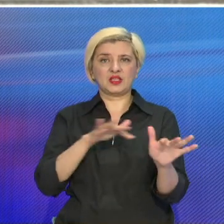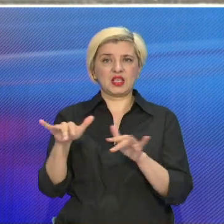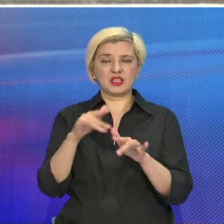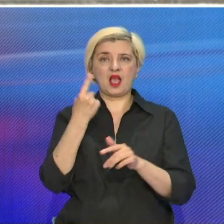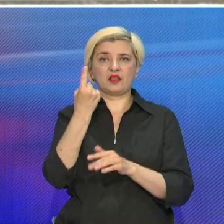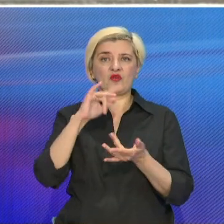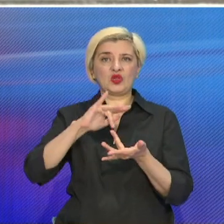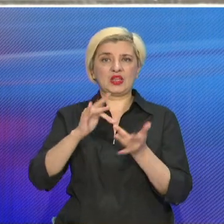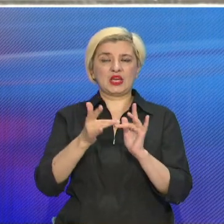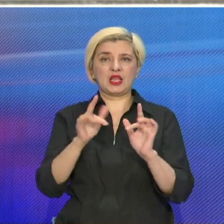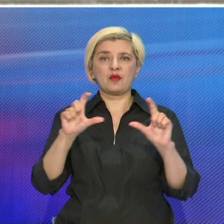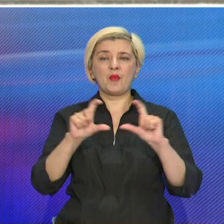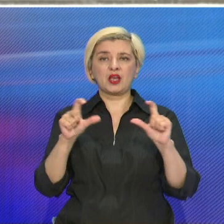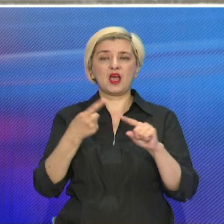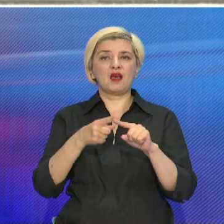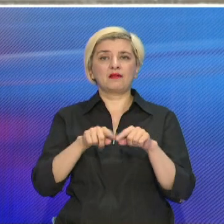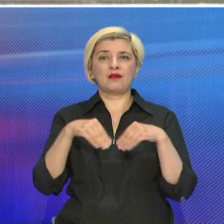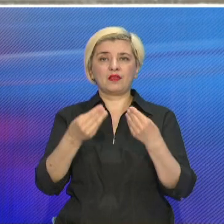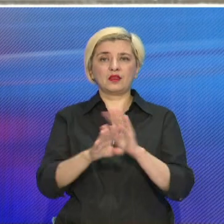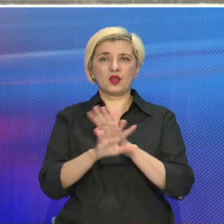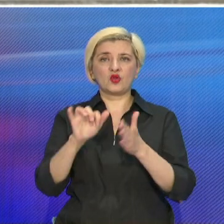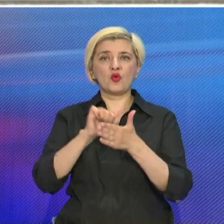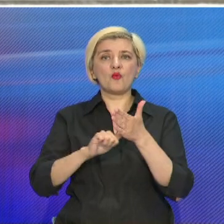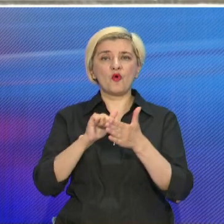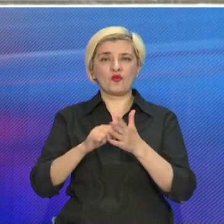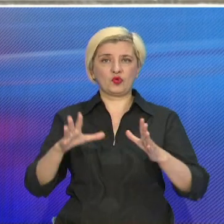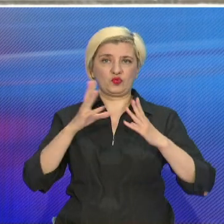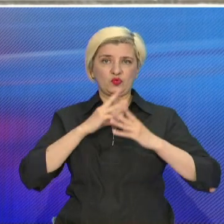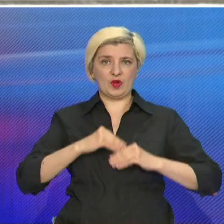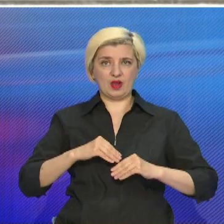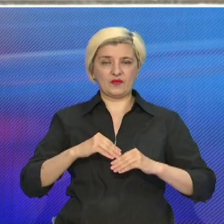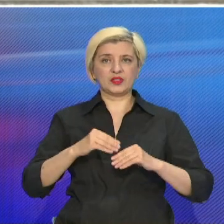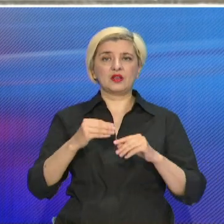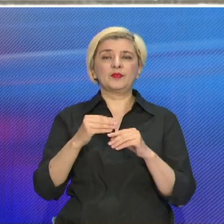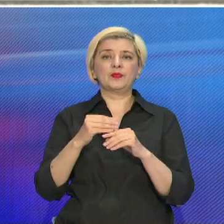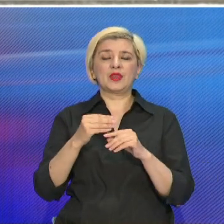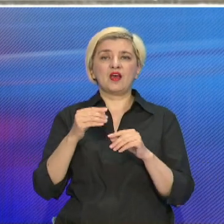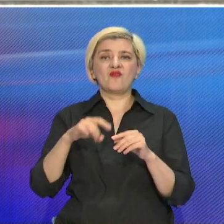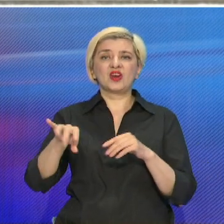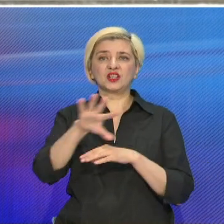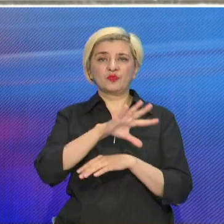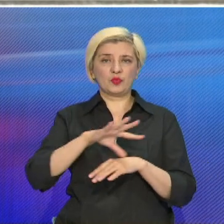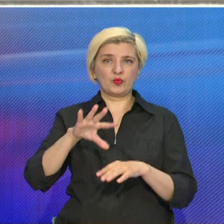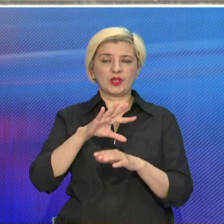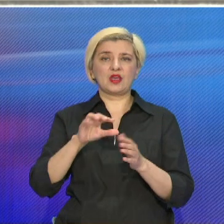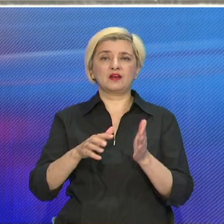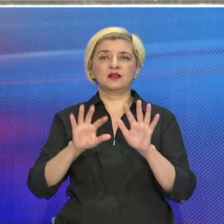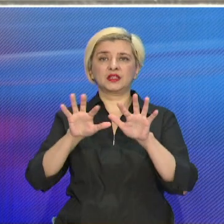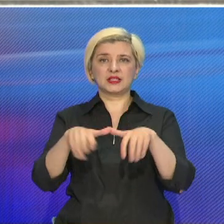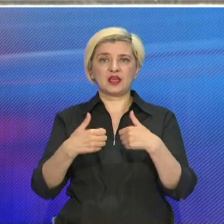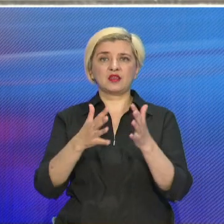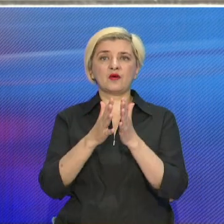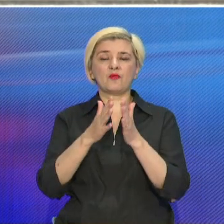конечно же, не дает нам повод для какого-либо самоуспокоения. В республике изъято практически в 6 раз